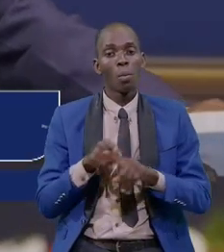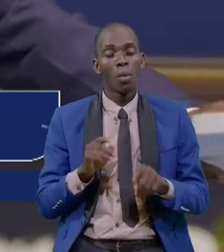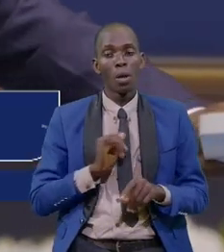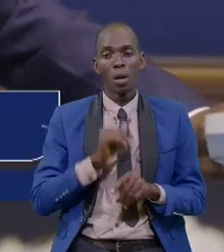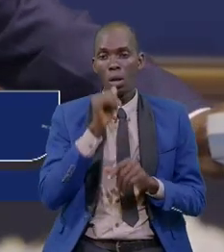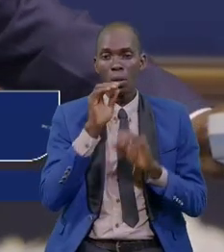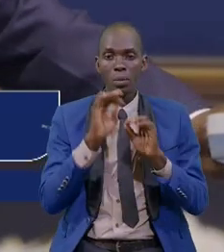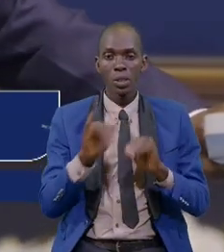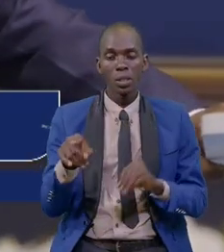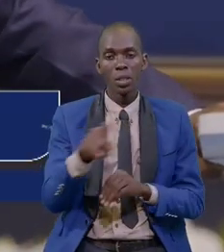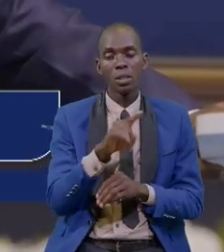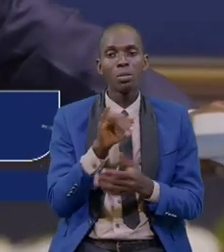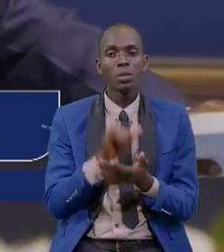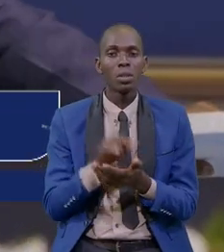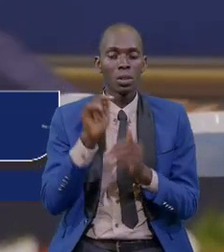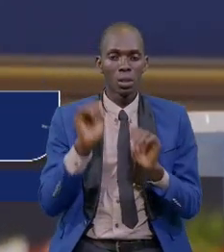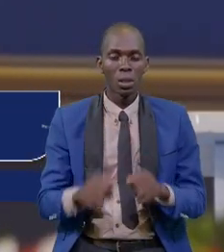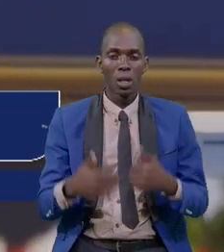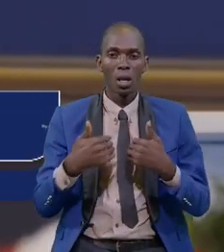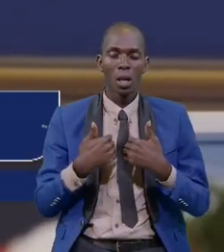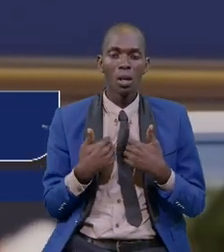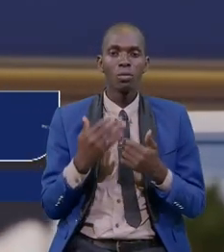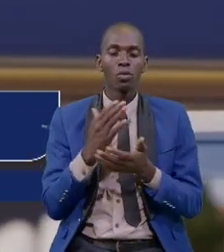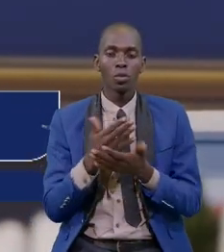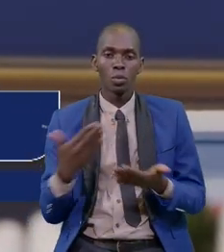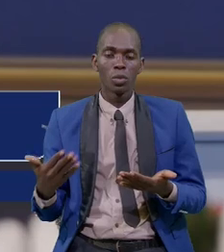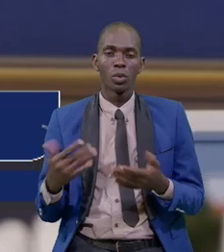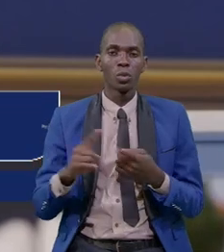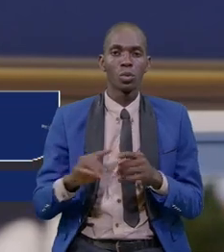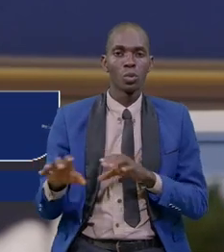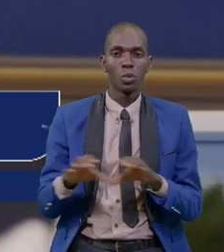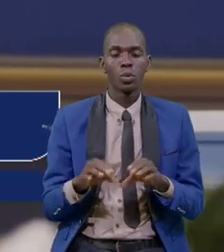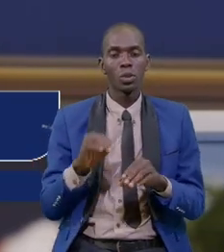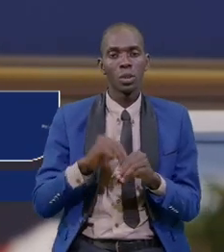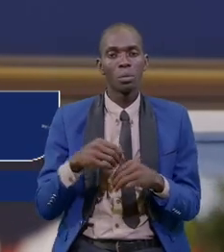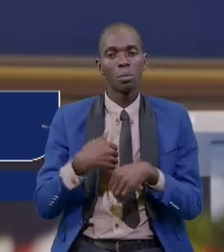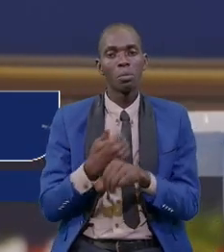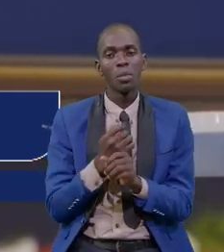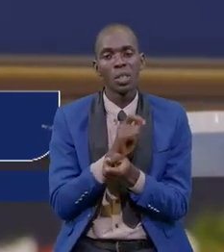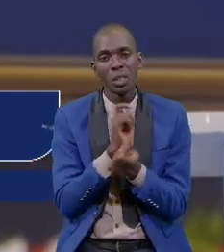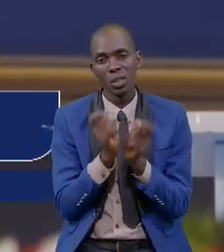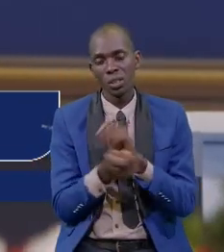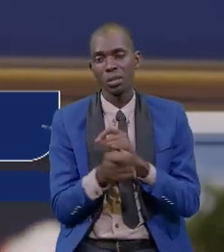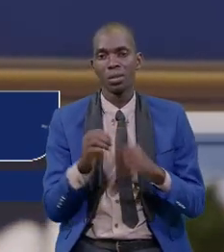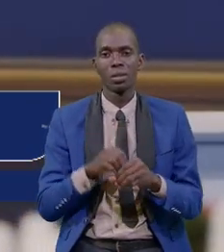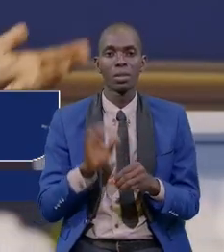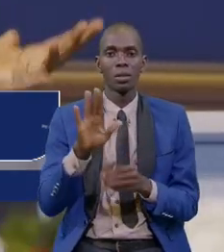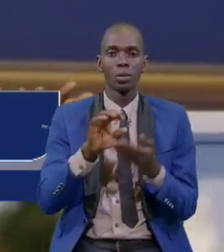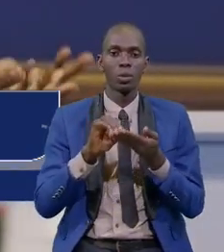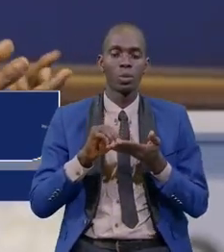les enseigne pour qu'ils puissent avoir un sentier à agir dans le changement dans leur